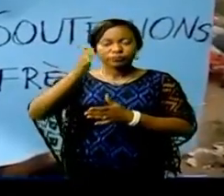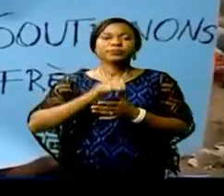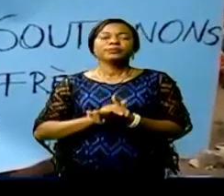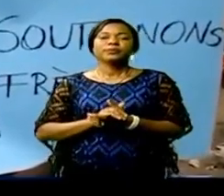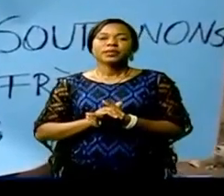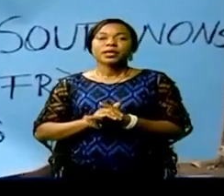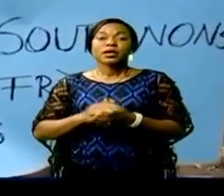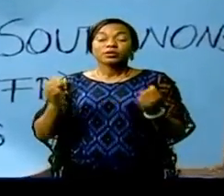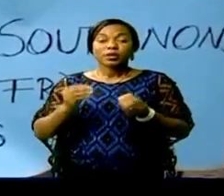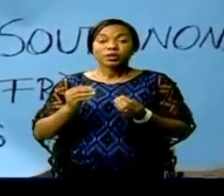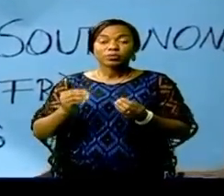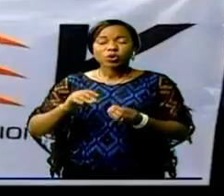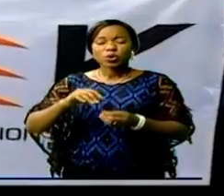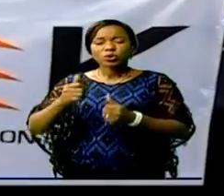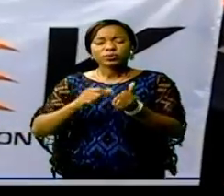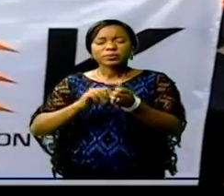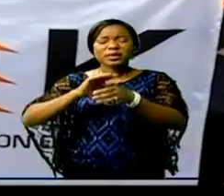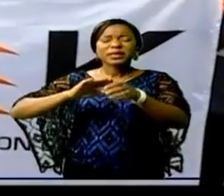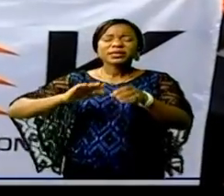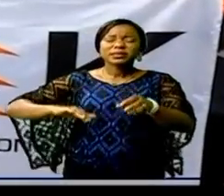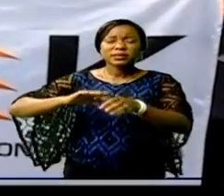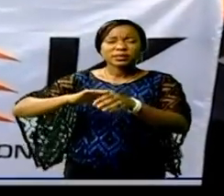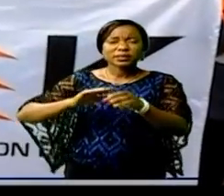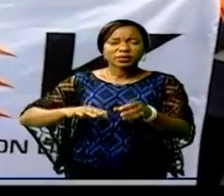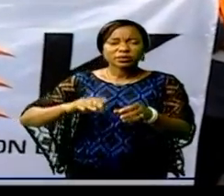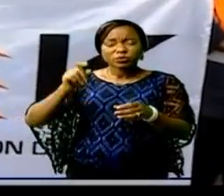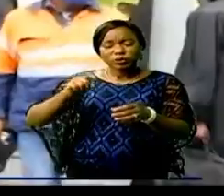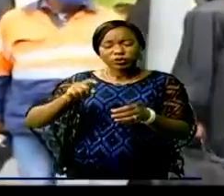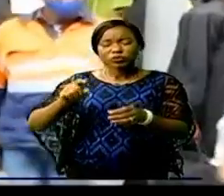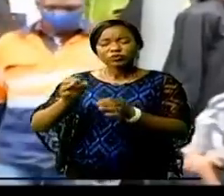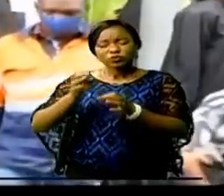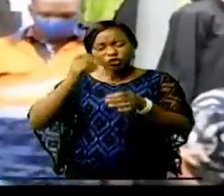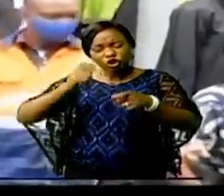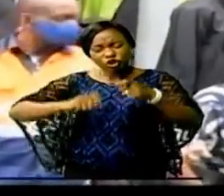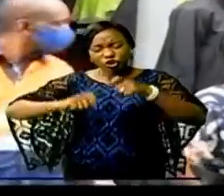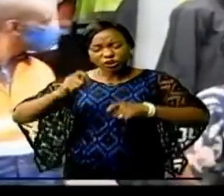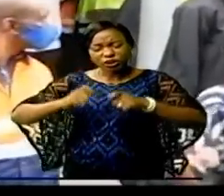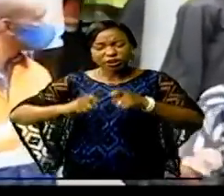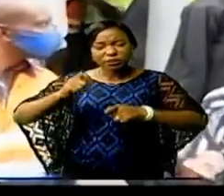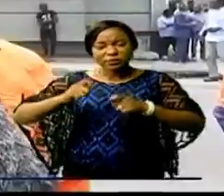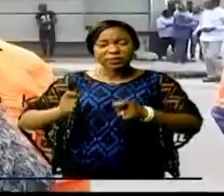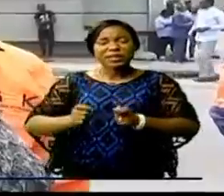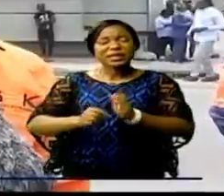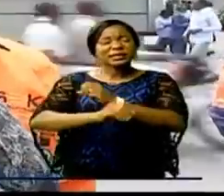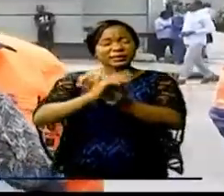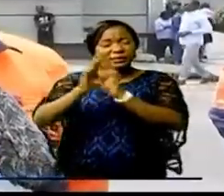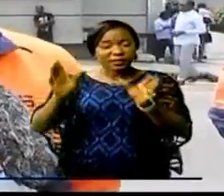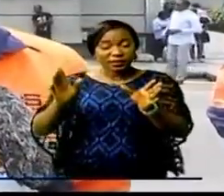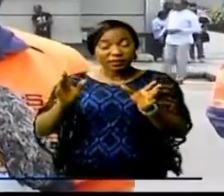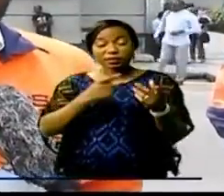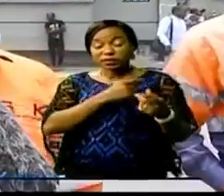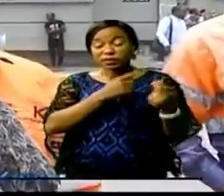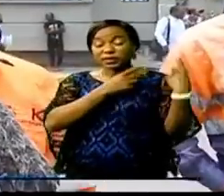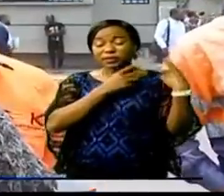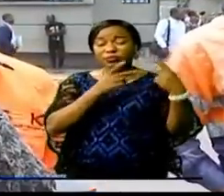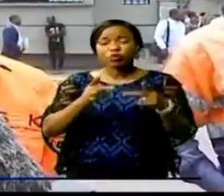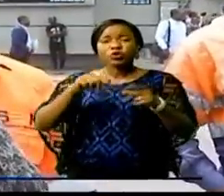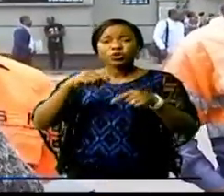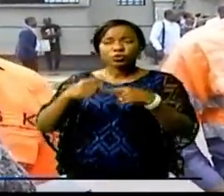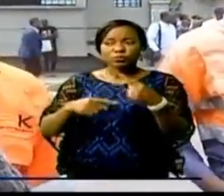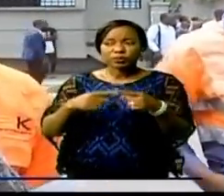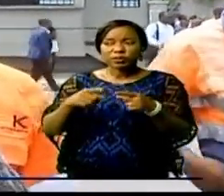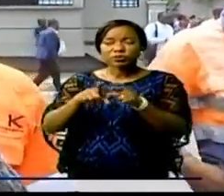demanderesse s'est plainte du retard et appelle à la célérité de la justice. Depuis que la procédure a commencé, nous